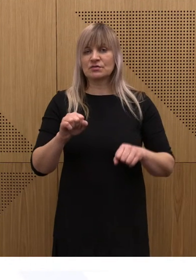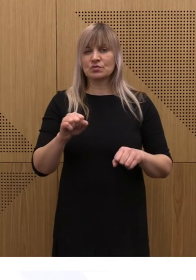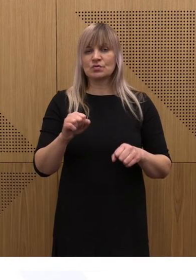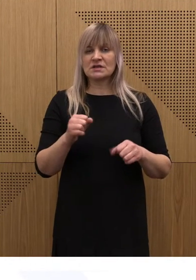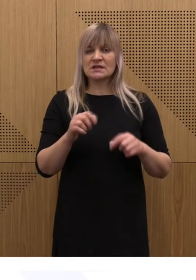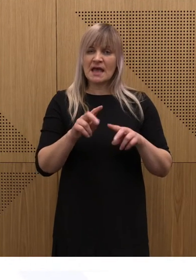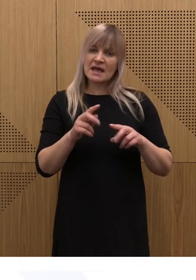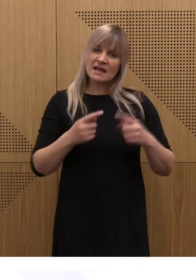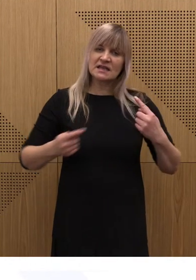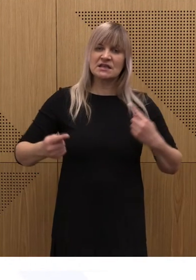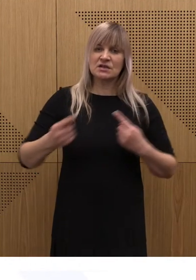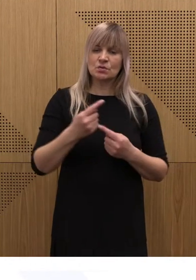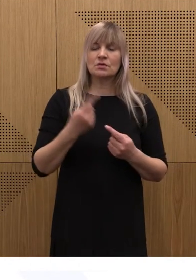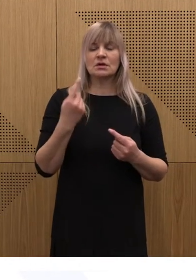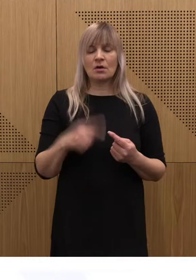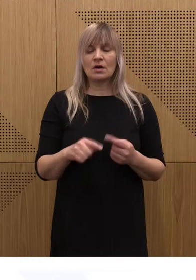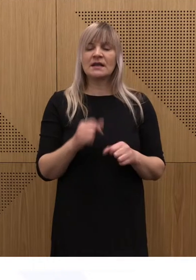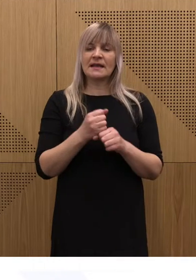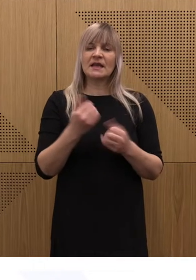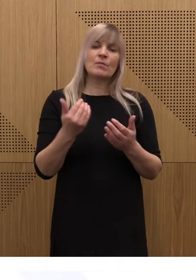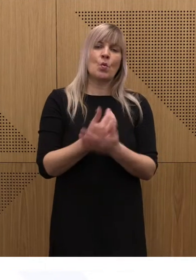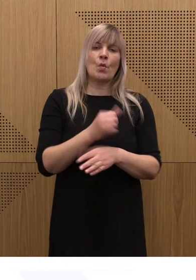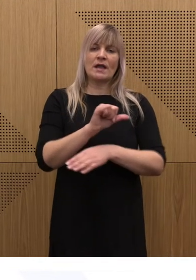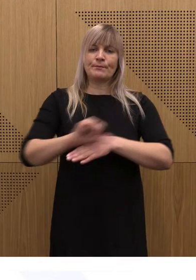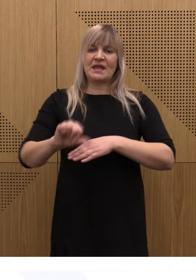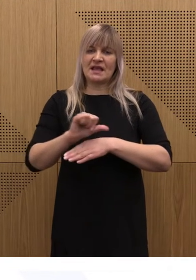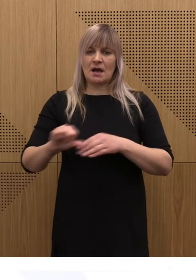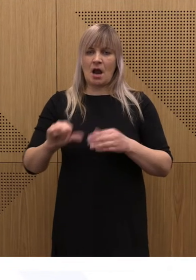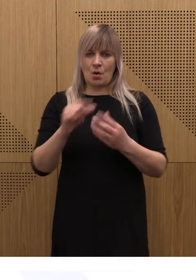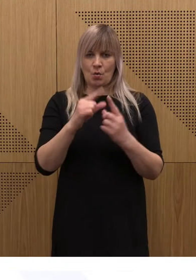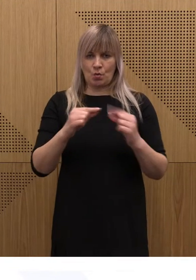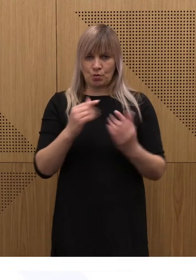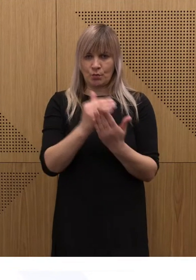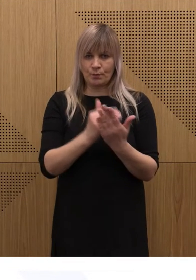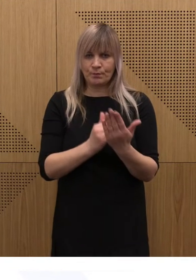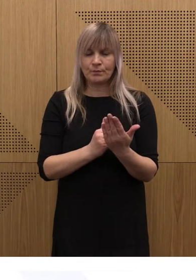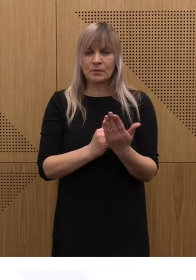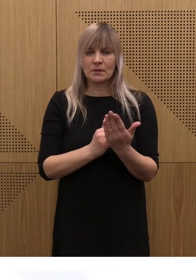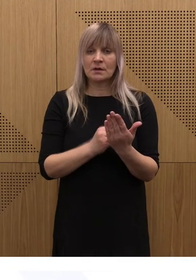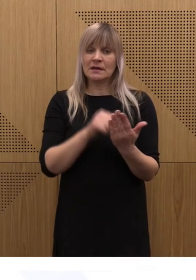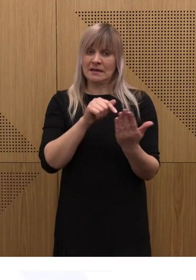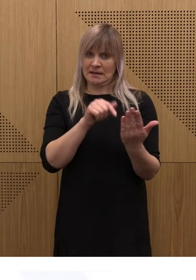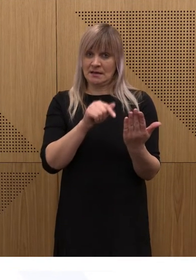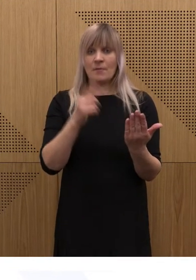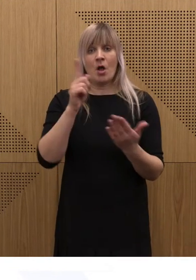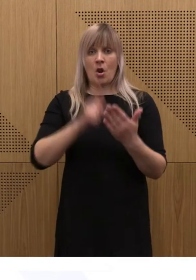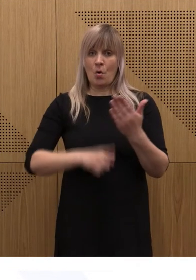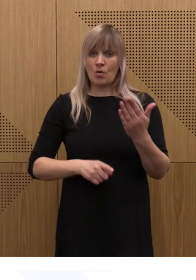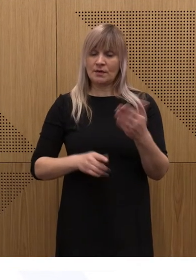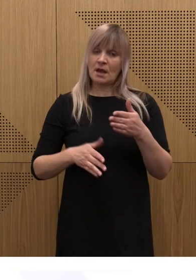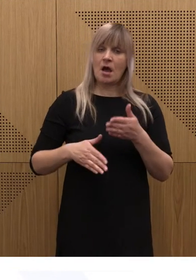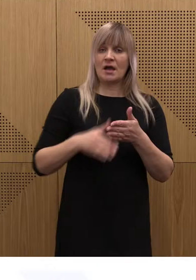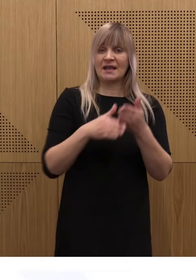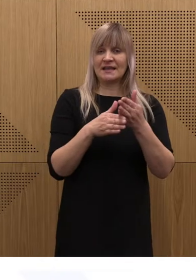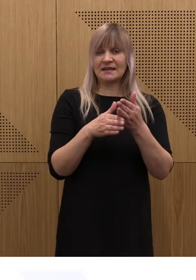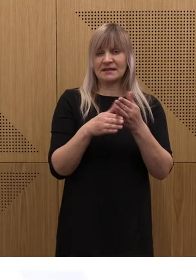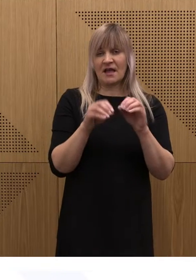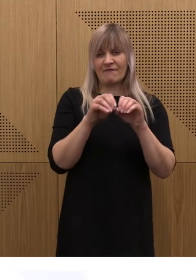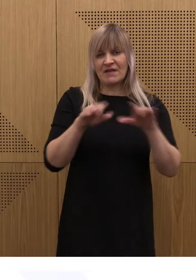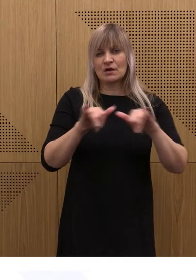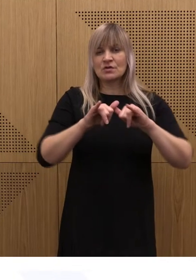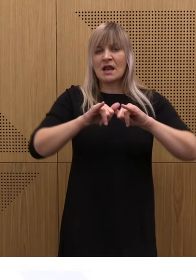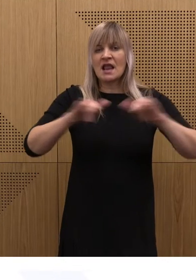Vabariigi Valitsuse istungil , kehtestasime uued piirangud , mille osas me loodame siis , et see aitab viiruse levikut